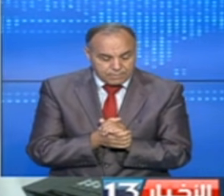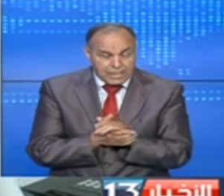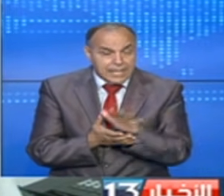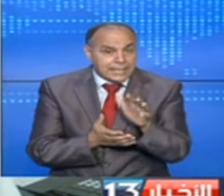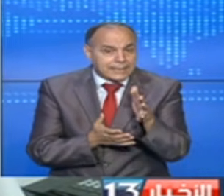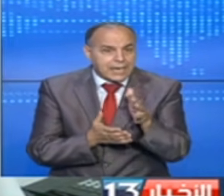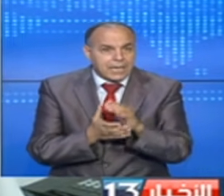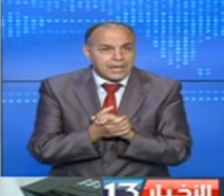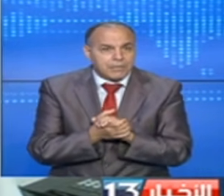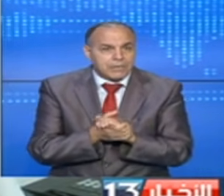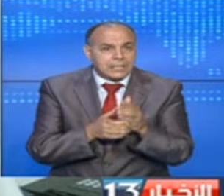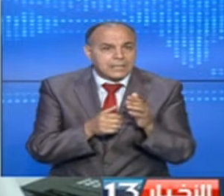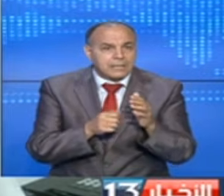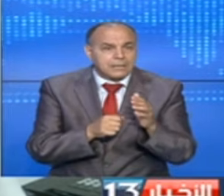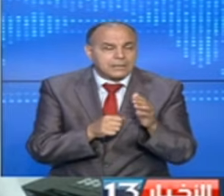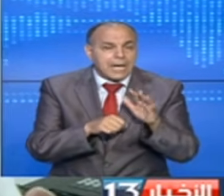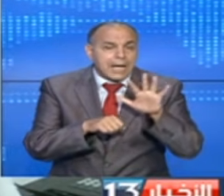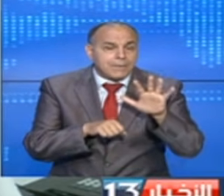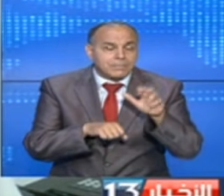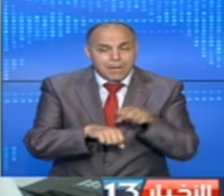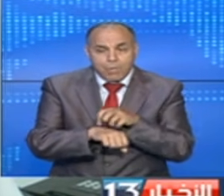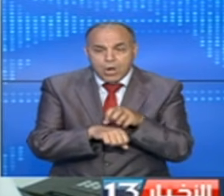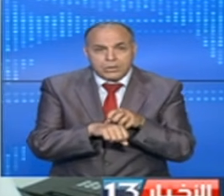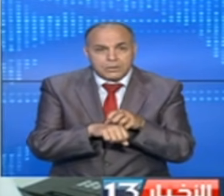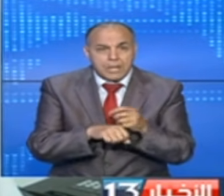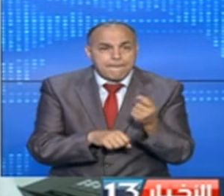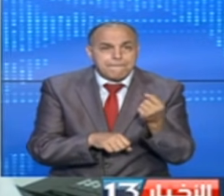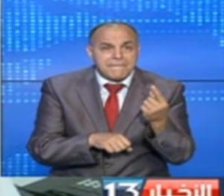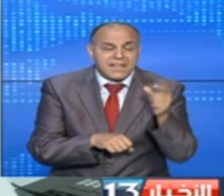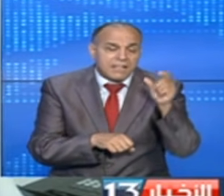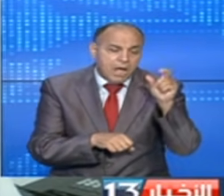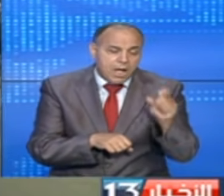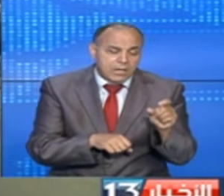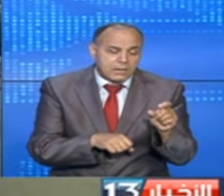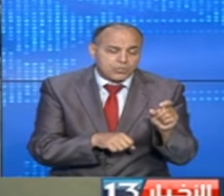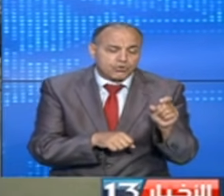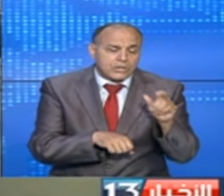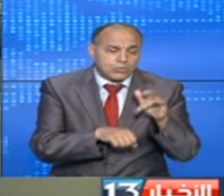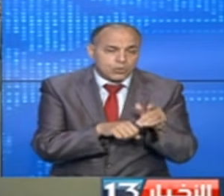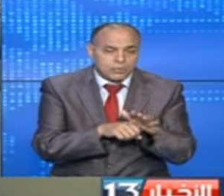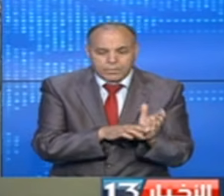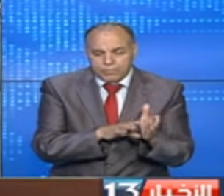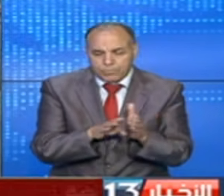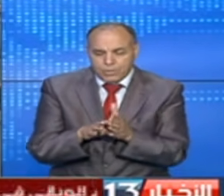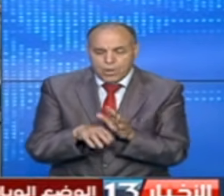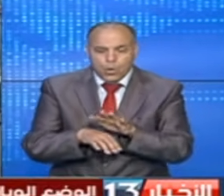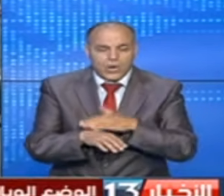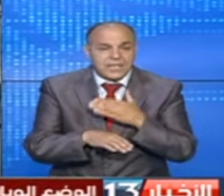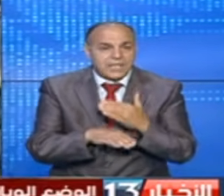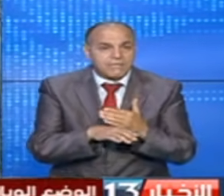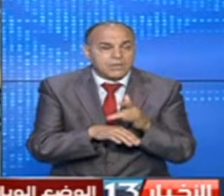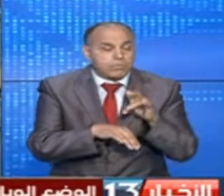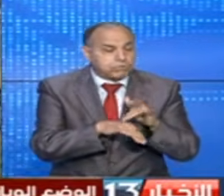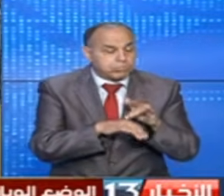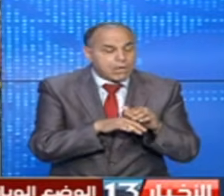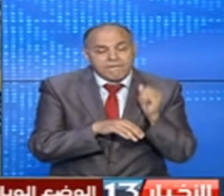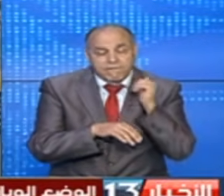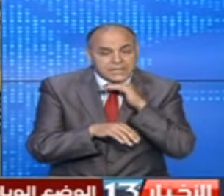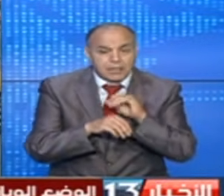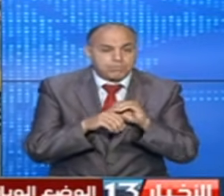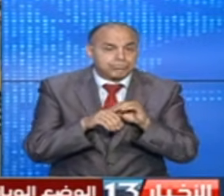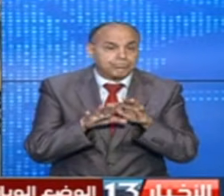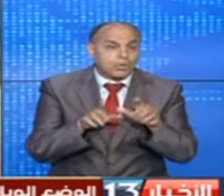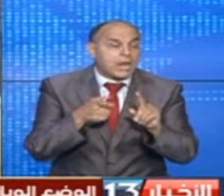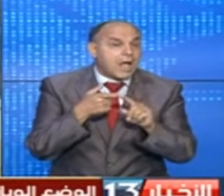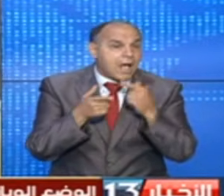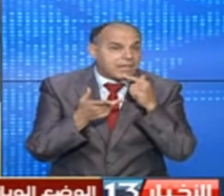تقريبا كنت نحكي لك خمسة معتمديات اللي هم تجاوزوا 100 حالة كل 100,000 ساكن. بولاية جفصة إصابات متسارعة بفيروس